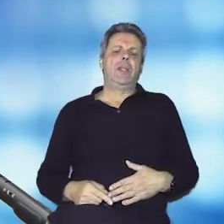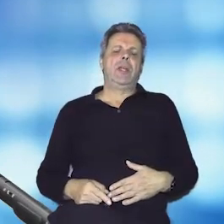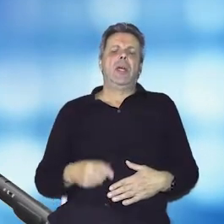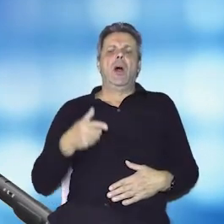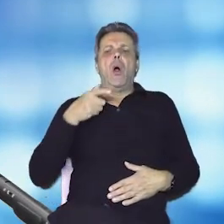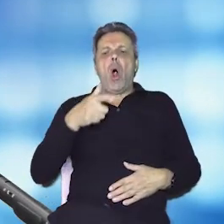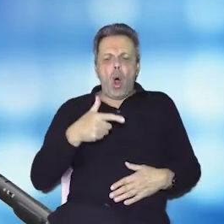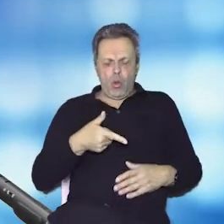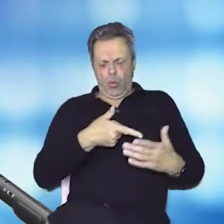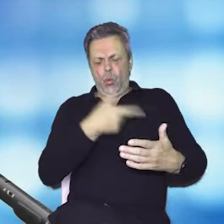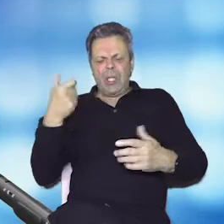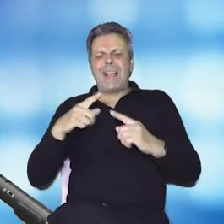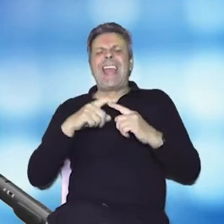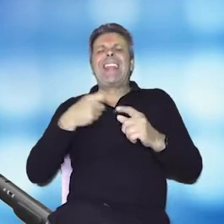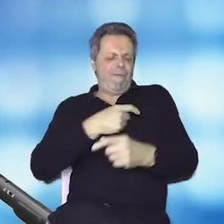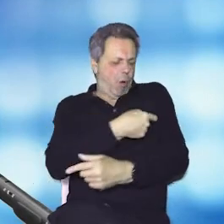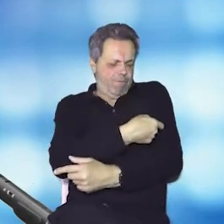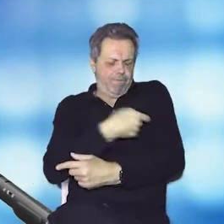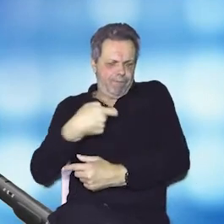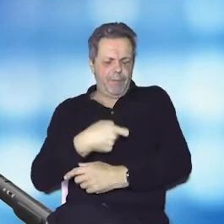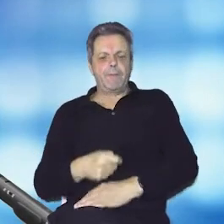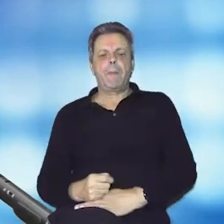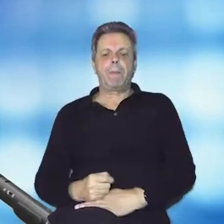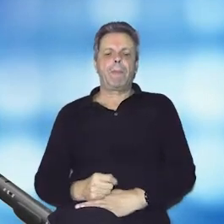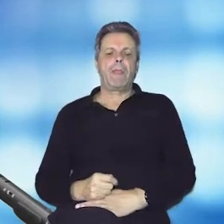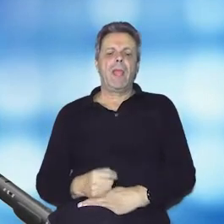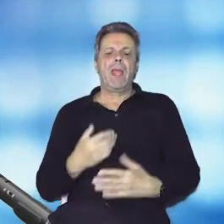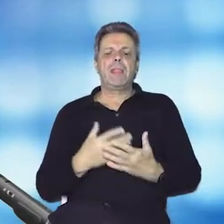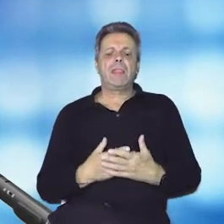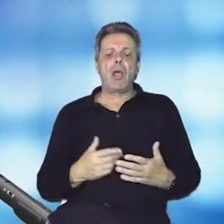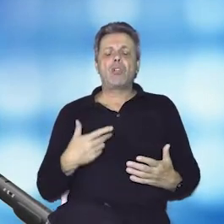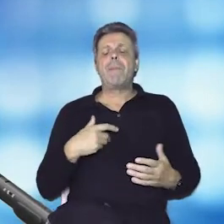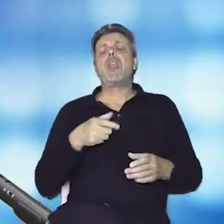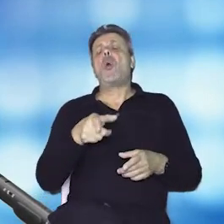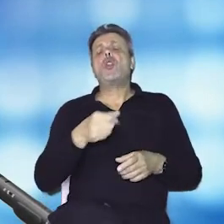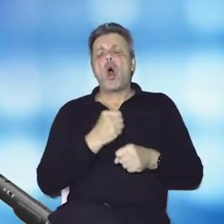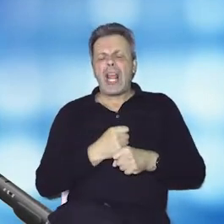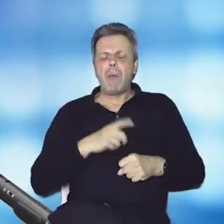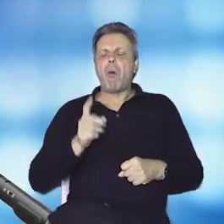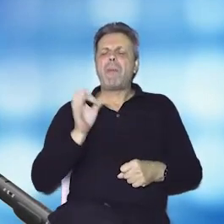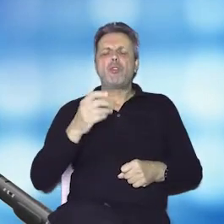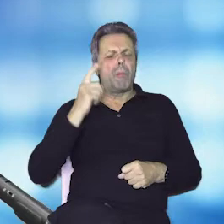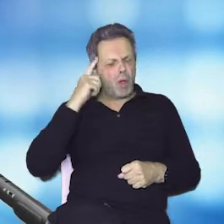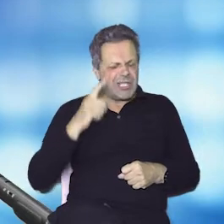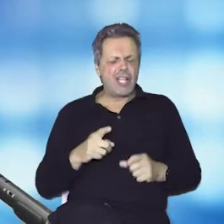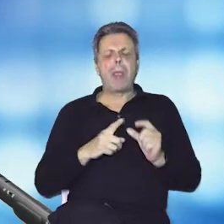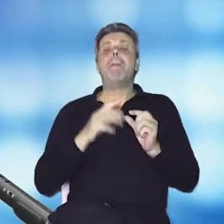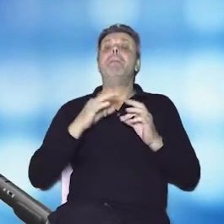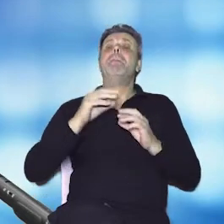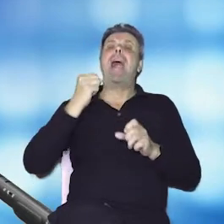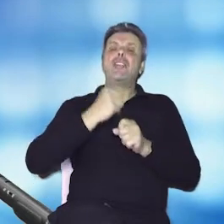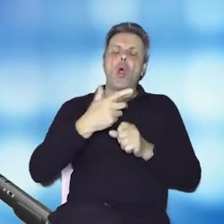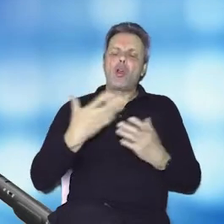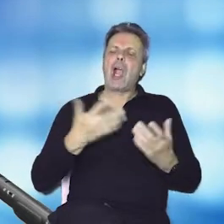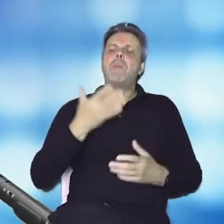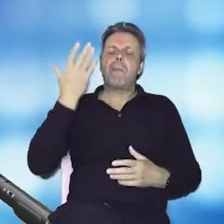je tkivna dijagnostika, ovo je stanična dijagnostika. Tako da mi koji radimo citologiju moramo jako dobro znati i patologiju da bismo